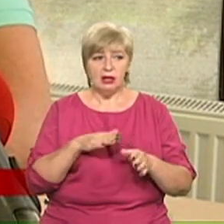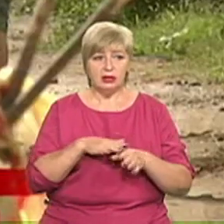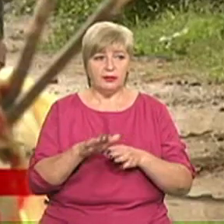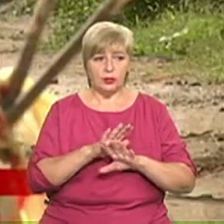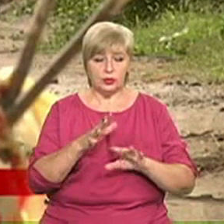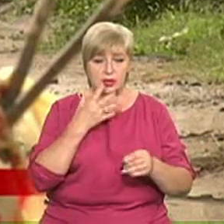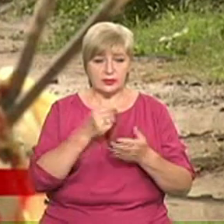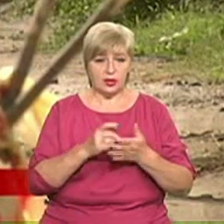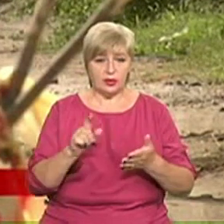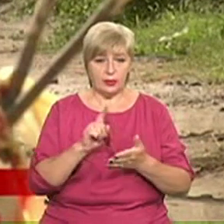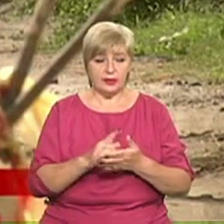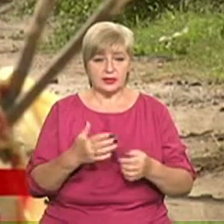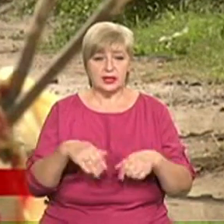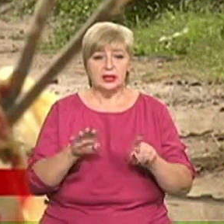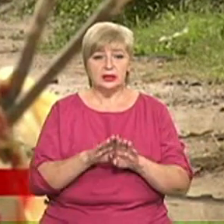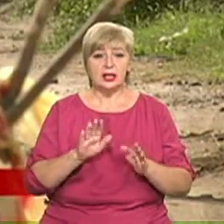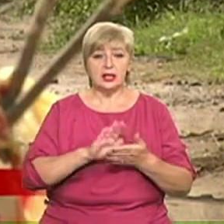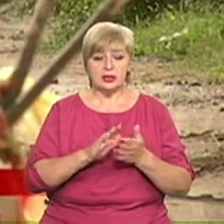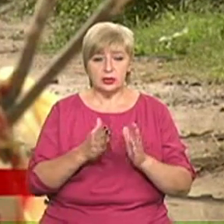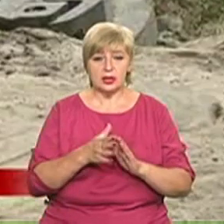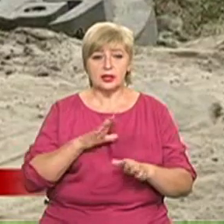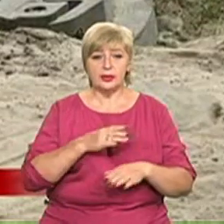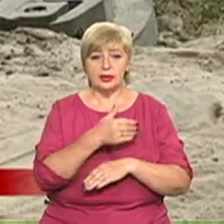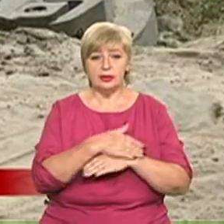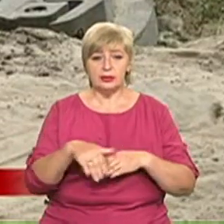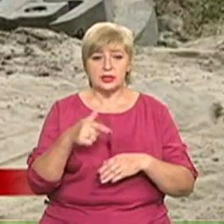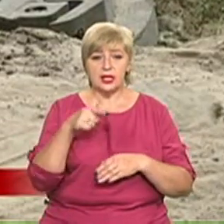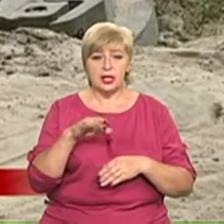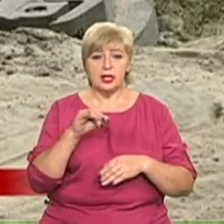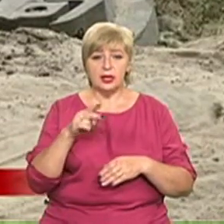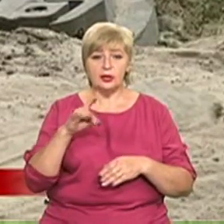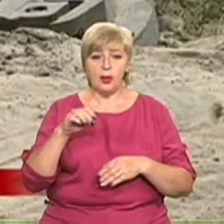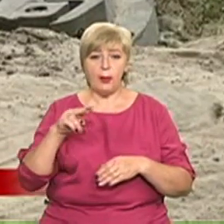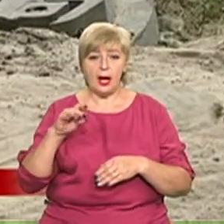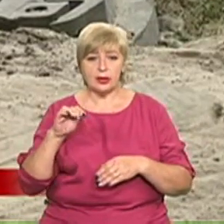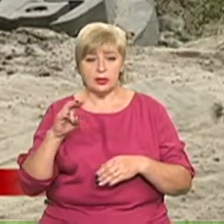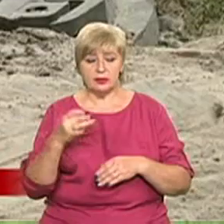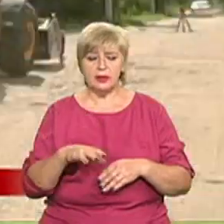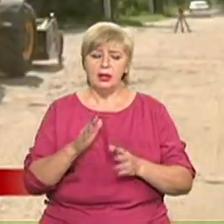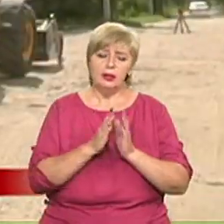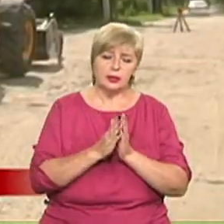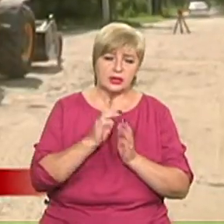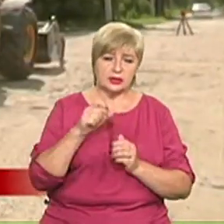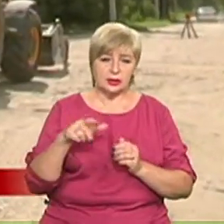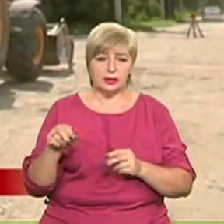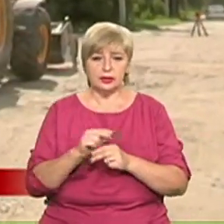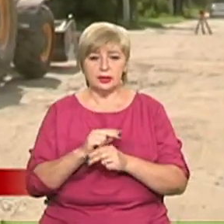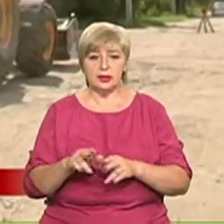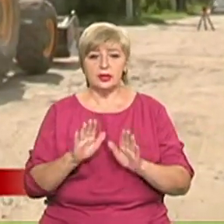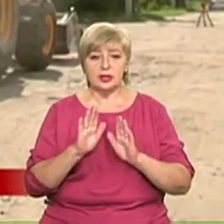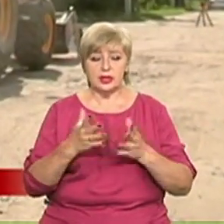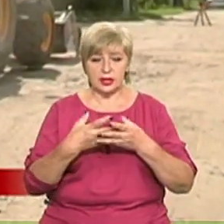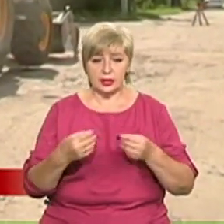ремонтні роботи. Така ж ситуація була на вулиці Гідропарковій. Кілька років активісти вимагали її ремонту. І тільки